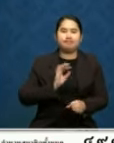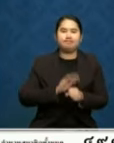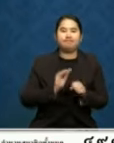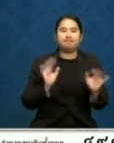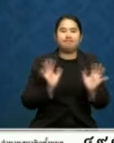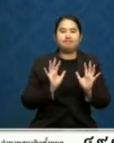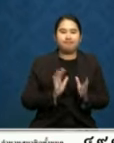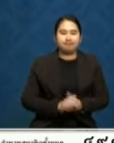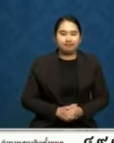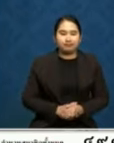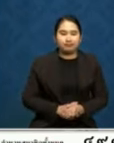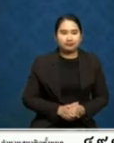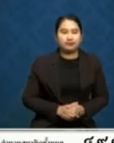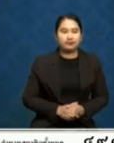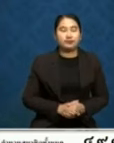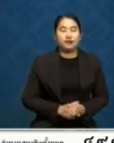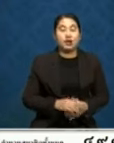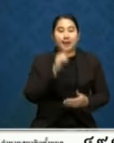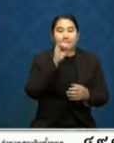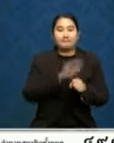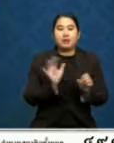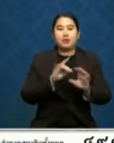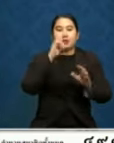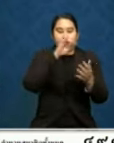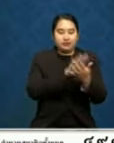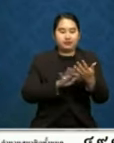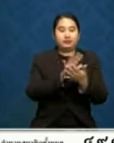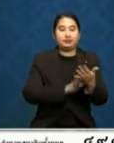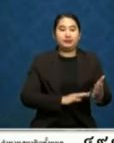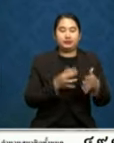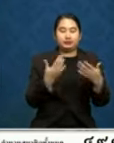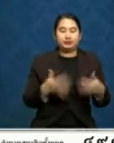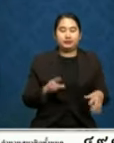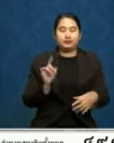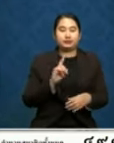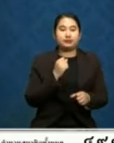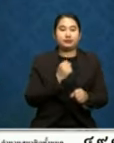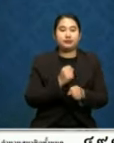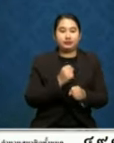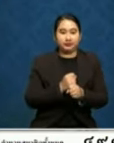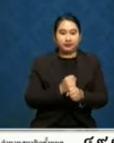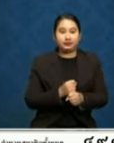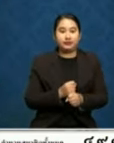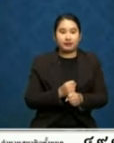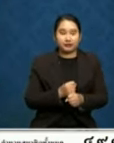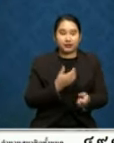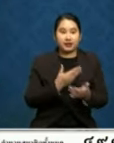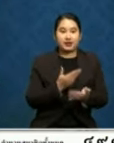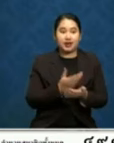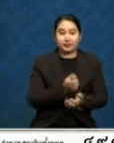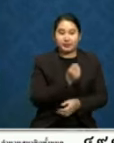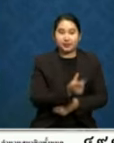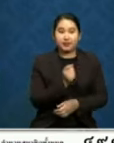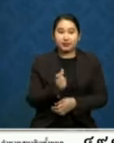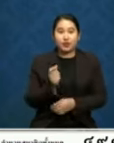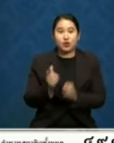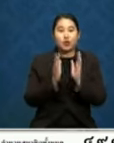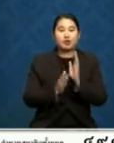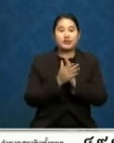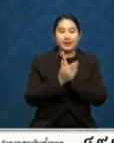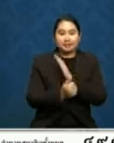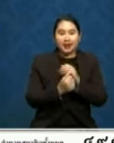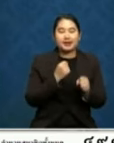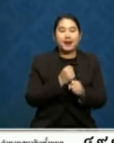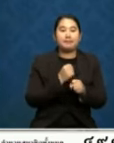เด็กและเยาวชนในสถานพินิจทั่วประเทศค่ะส่วนในงบของการดำเนินงานนะคะในค่าใช้จ่ายการจ้างผู้เชี่ยวชาญนะ